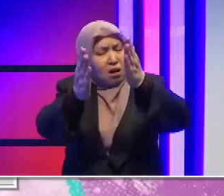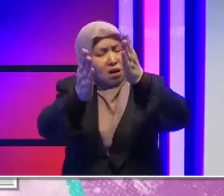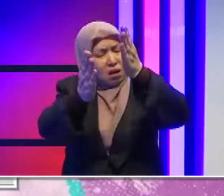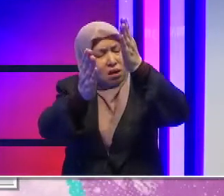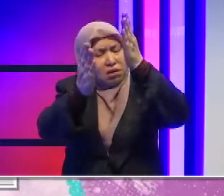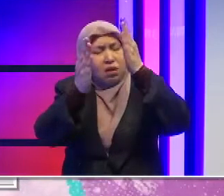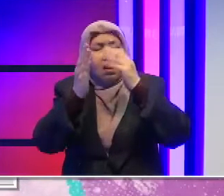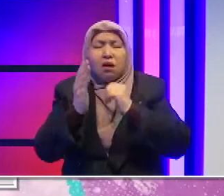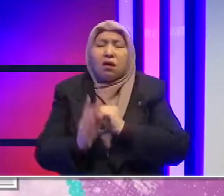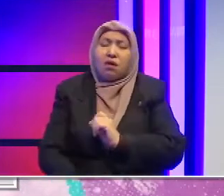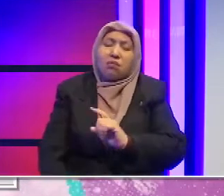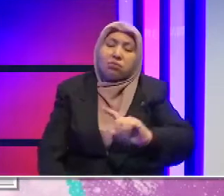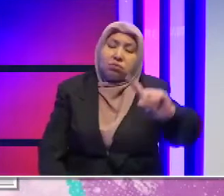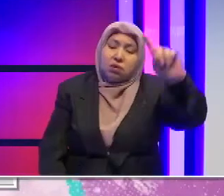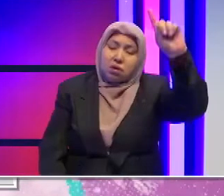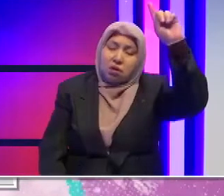سبيل